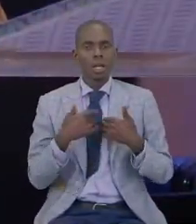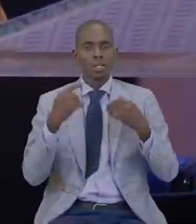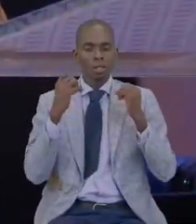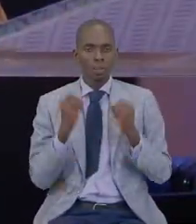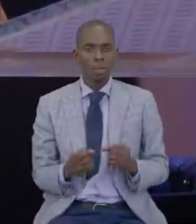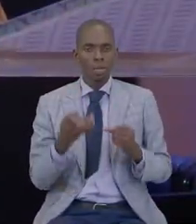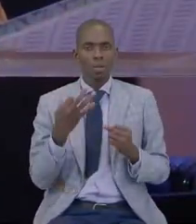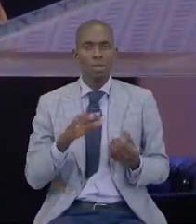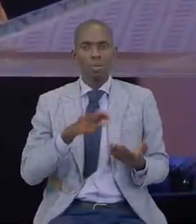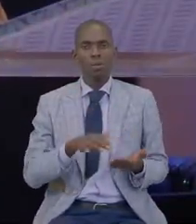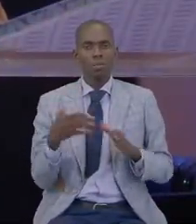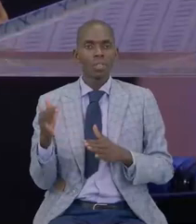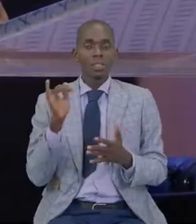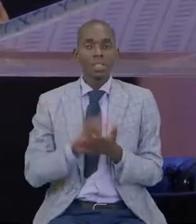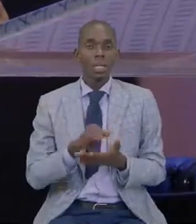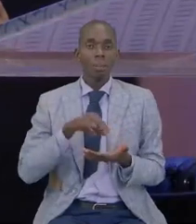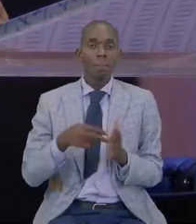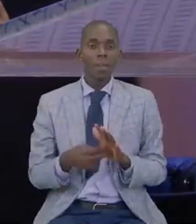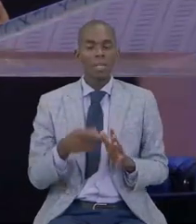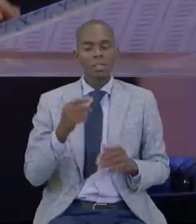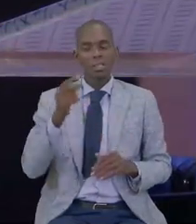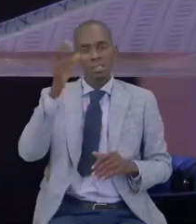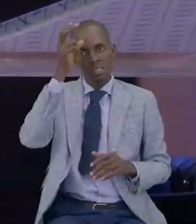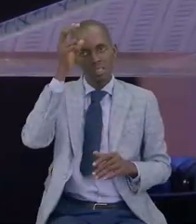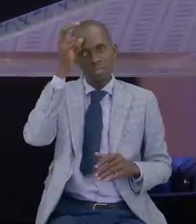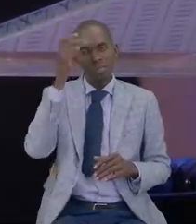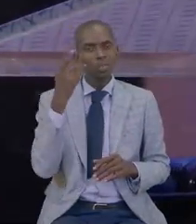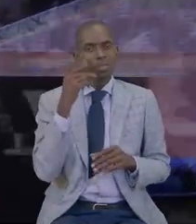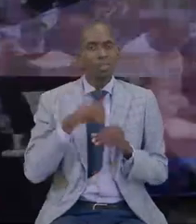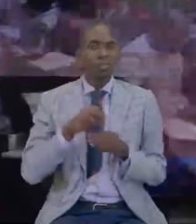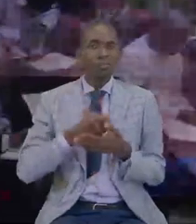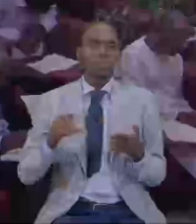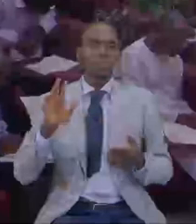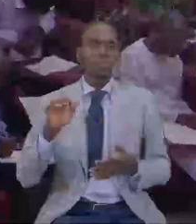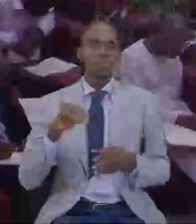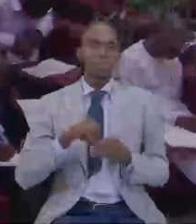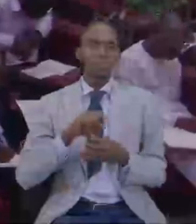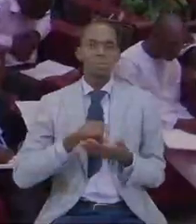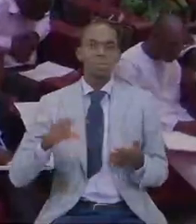de la mort, c'est-à-dire le diable. Verset 15 maintenant.